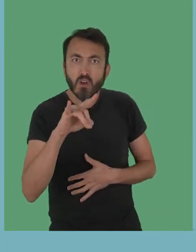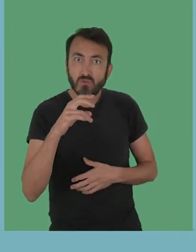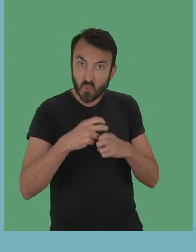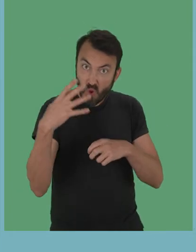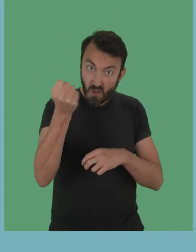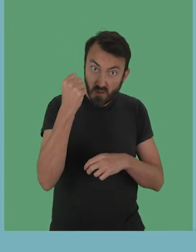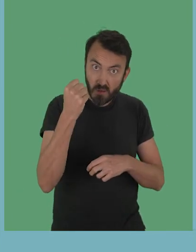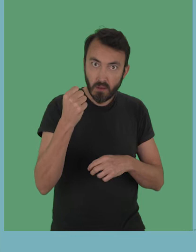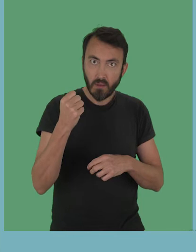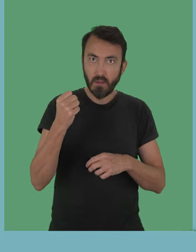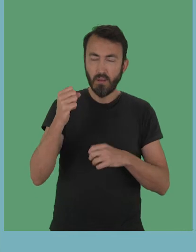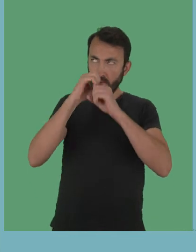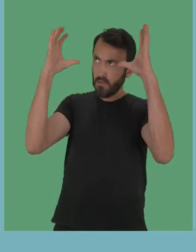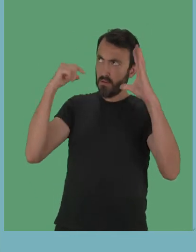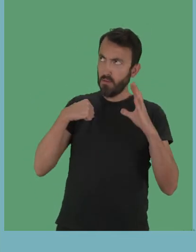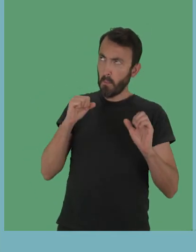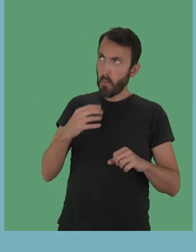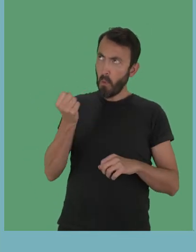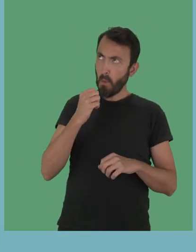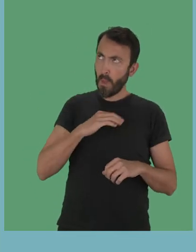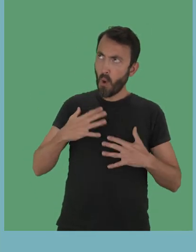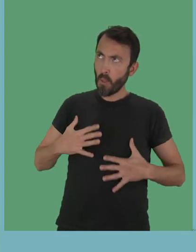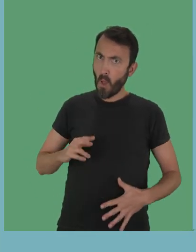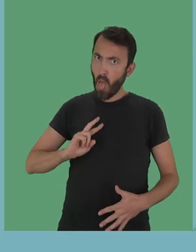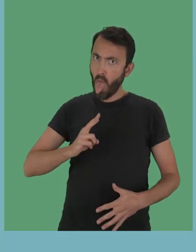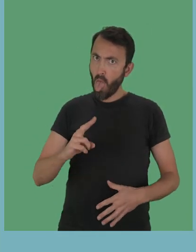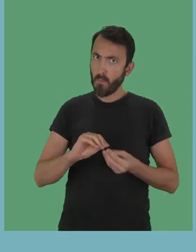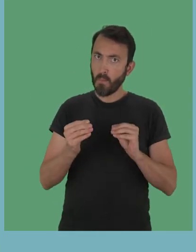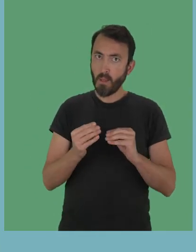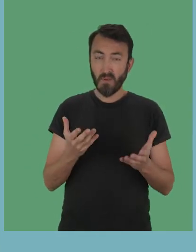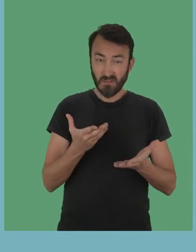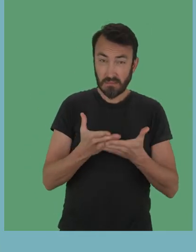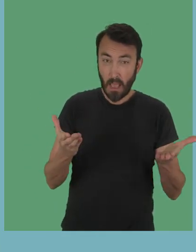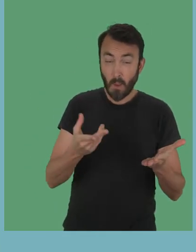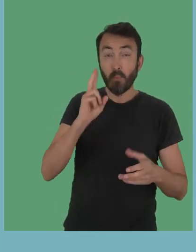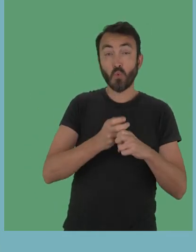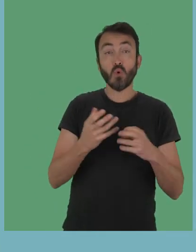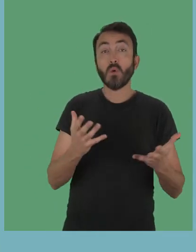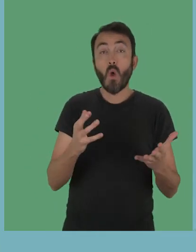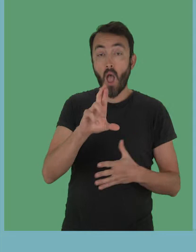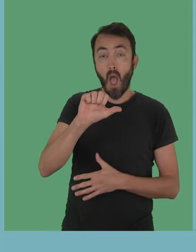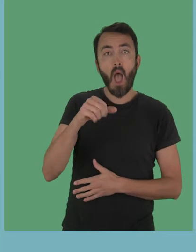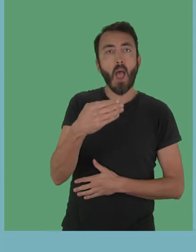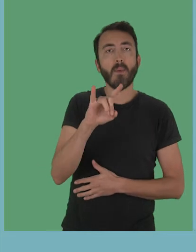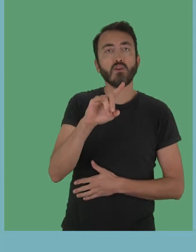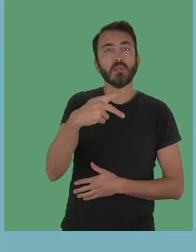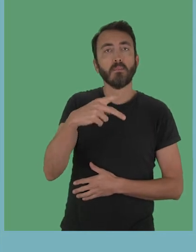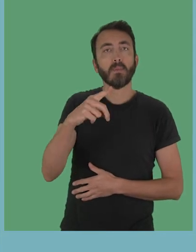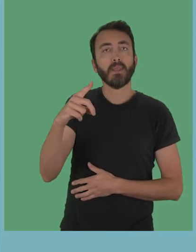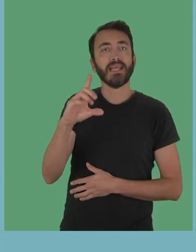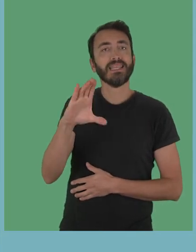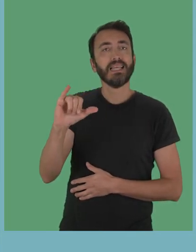RQTH. Et c'était compliqué à obtenir ? Je pourrais le demander pour ma dyspraxie. Très simple. Le plus dur, c'était de